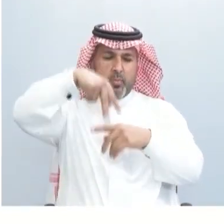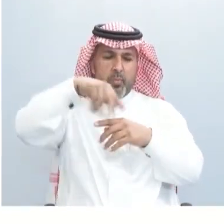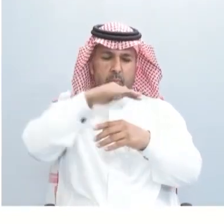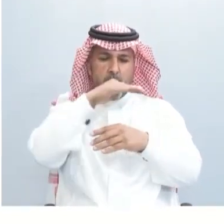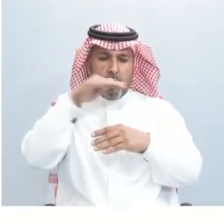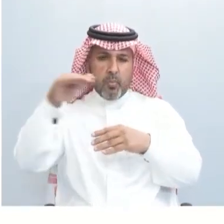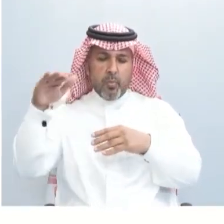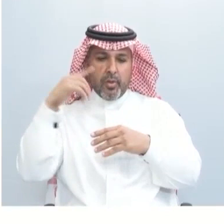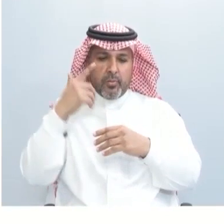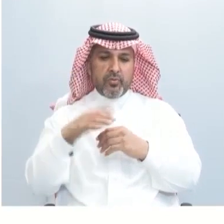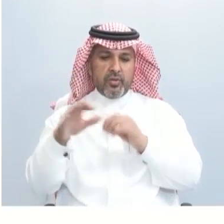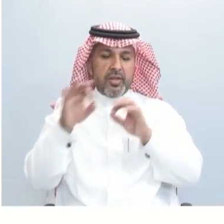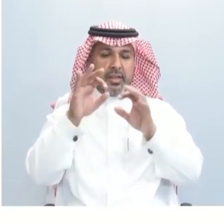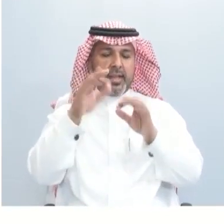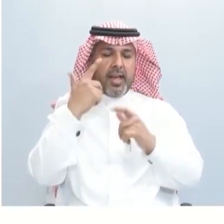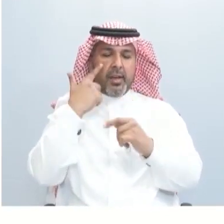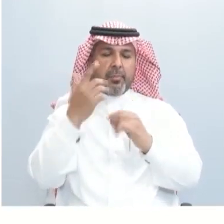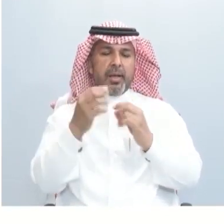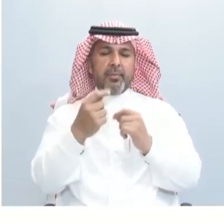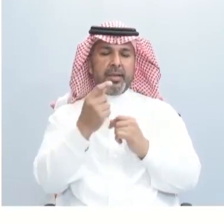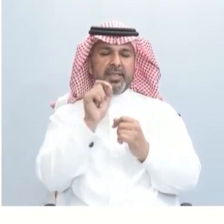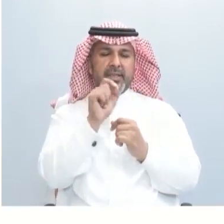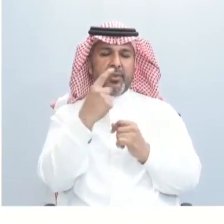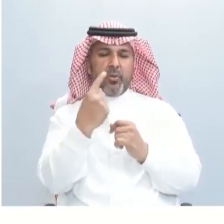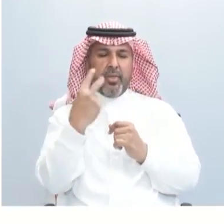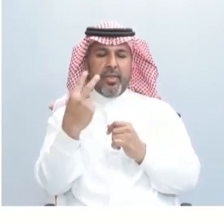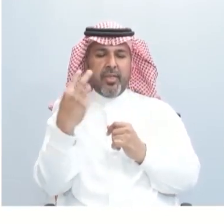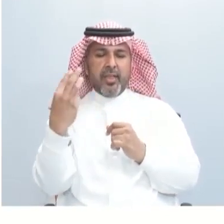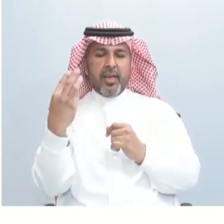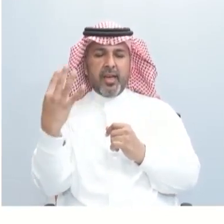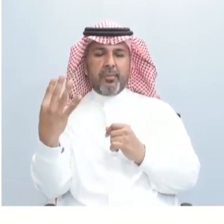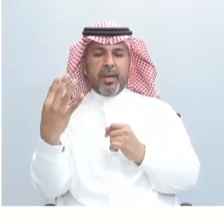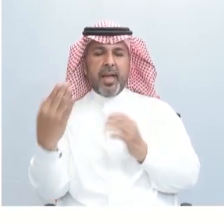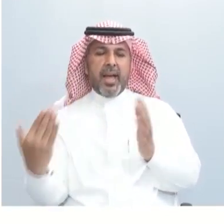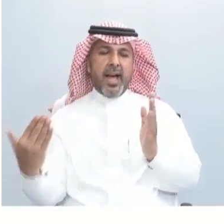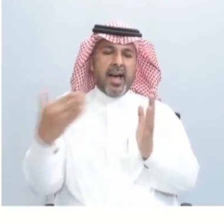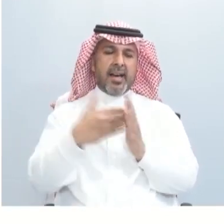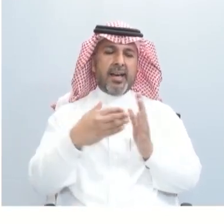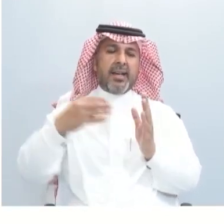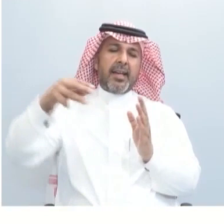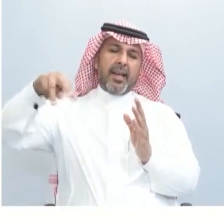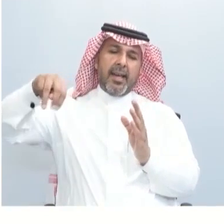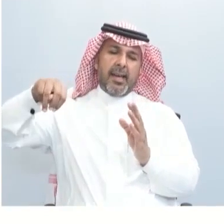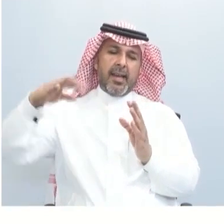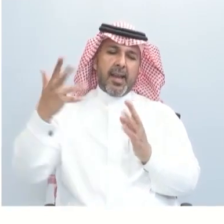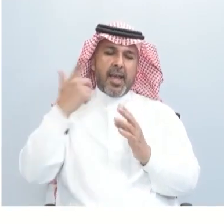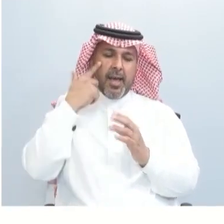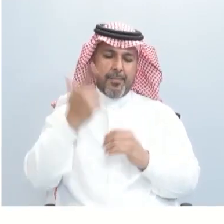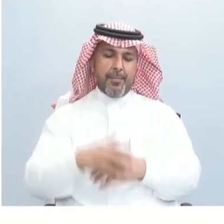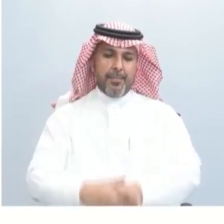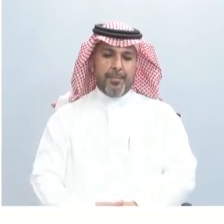عدد طرق اختيار ص0 وا 2 3 ا الى ان من العناصر من بين ان